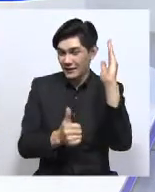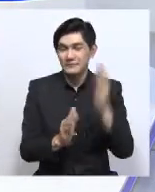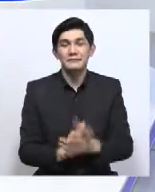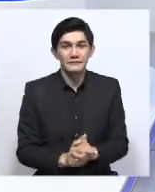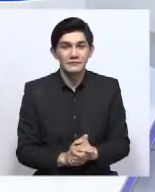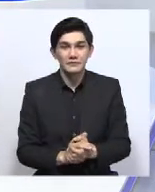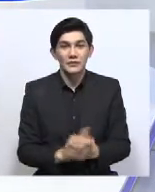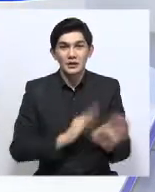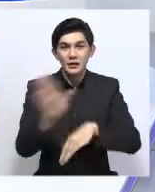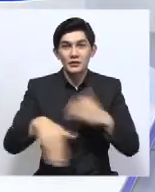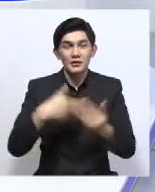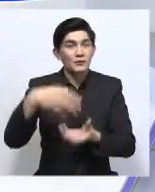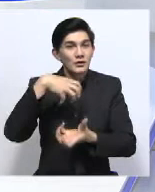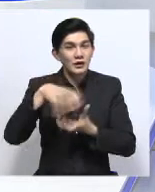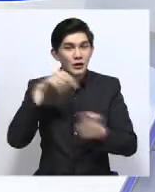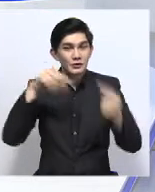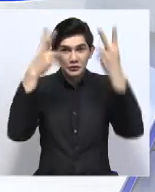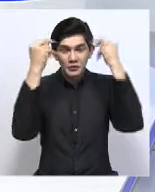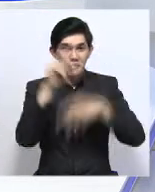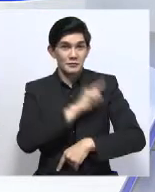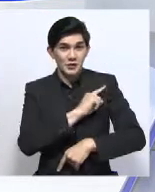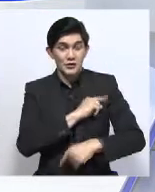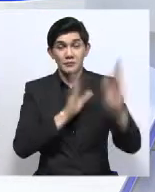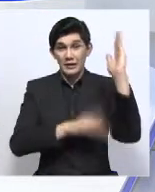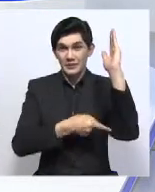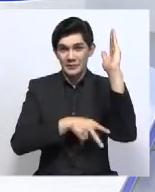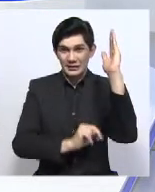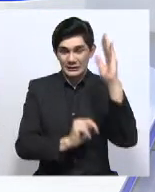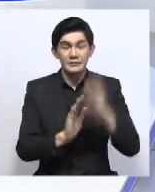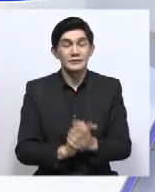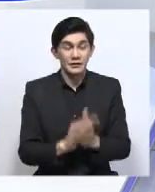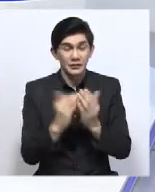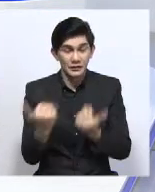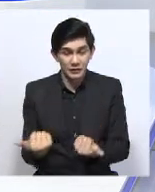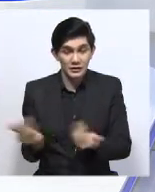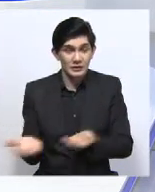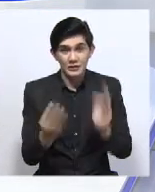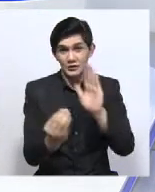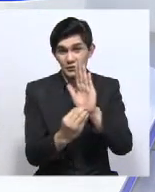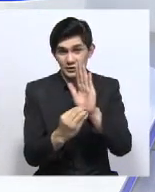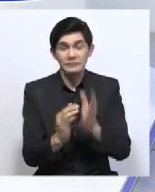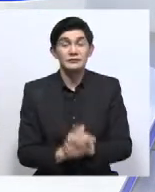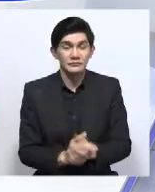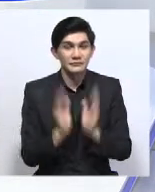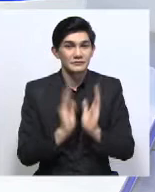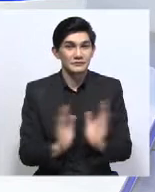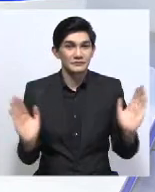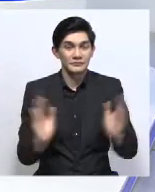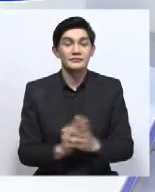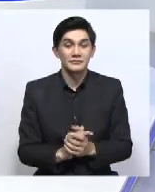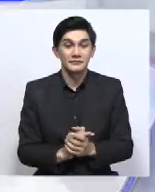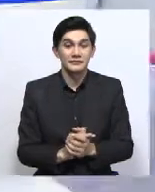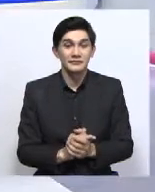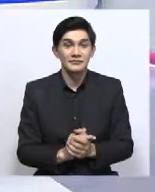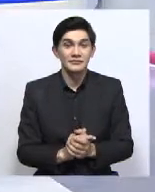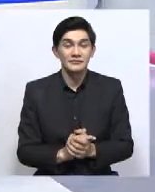ใต้ค่ะและทั้งหมดนี้คือภารกิจของนายกรัฐมนตรีที่จังหวัดปัตตานีนะคะช่วงนี้เชิญกลับไปทางสถานีค่ะ ค่ะขอบคุณค่ะคุณมาสุภา